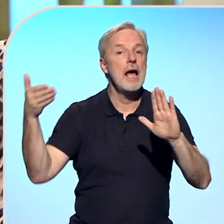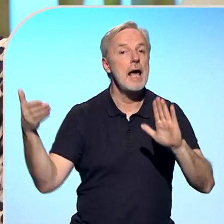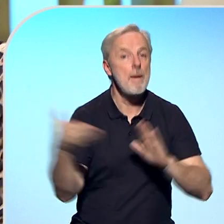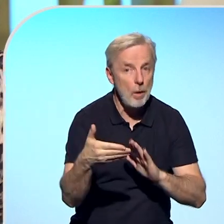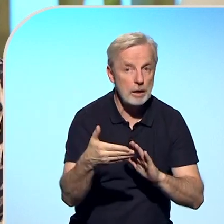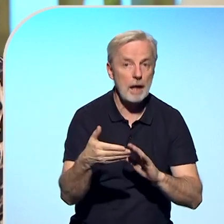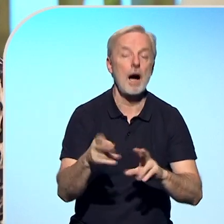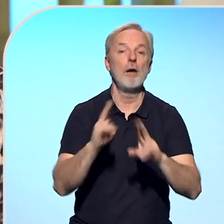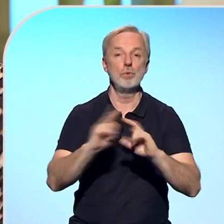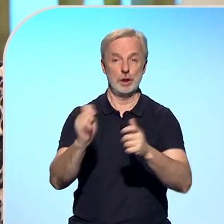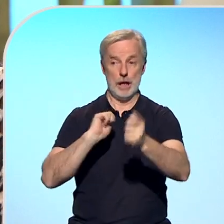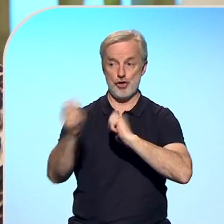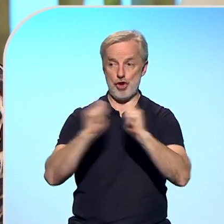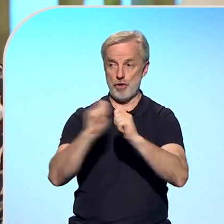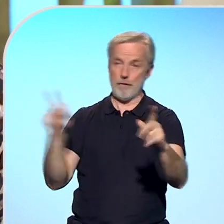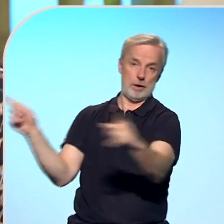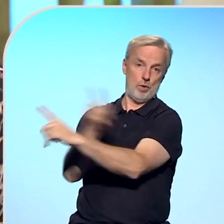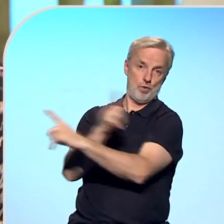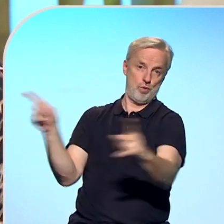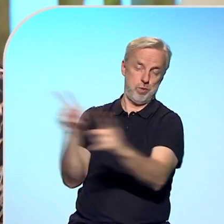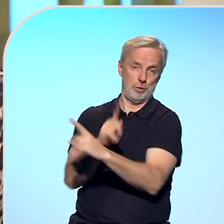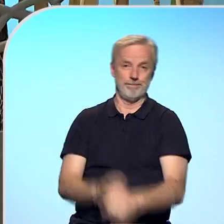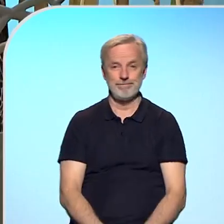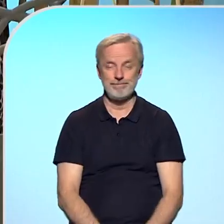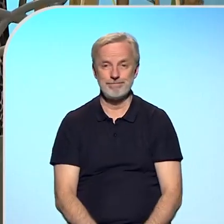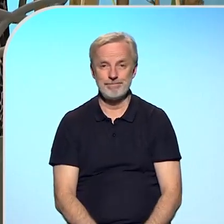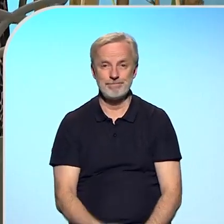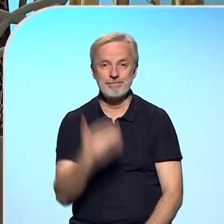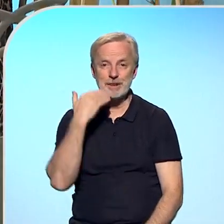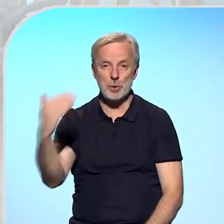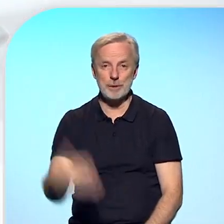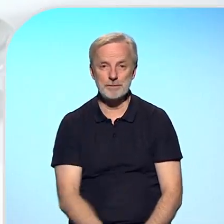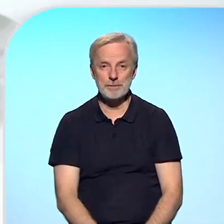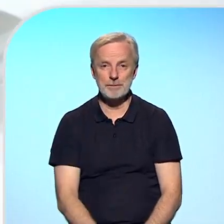rodiny, konkrétního páru. Tak se nebojte zeptat, Matúš odpoví. Děkujeme. Děkujeme.